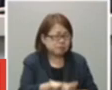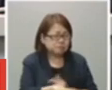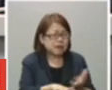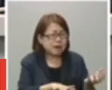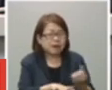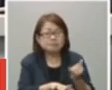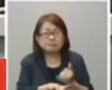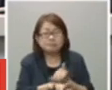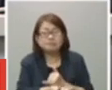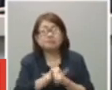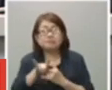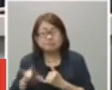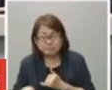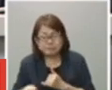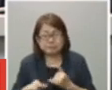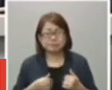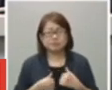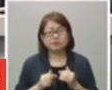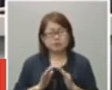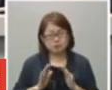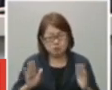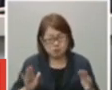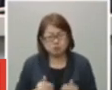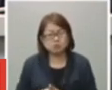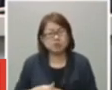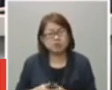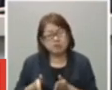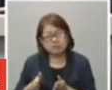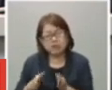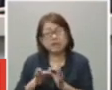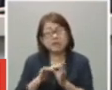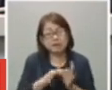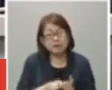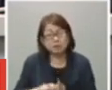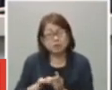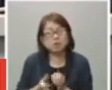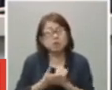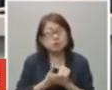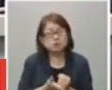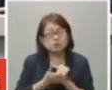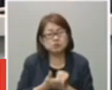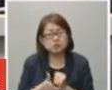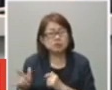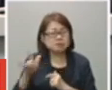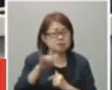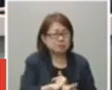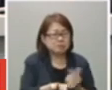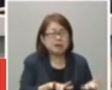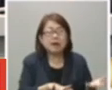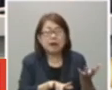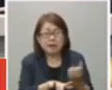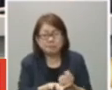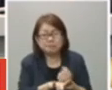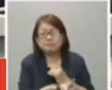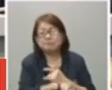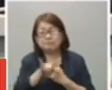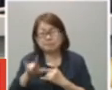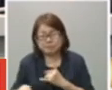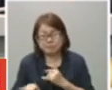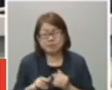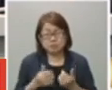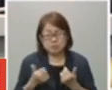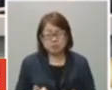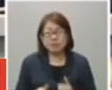ผมต้องกราบขอบพระคุณนะครับสำหรับหน่วยงานที่เกี่ยวข้องที่ช่วยไปรับคนไทยกลับบ้านแต่สรุปการ